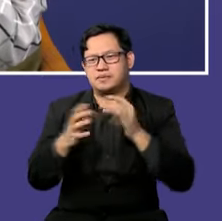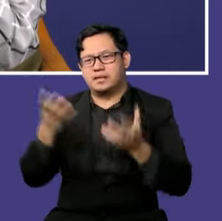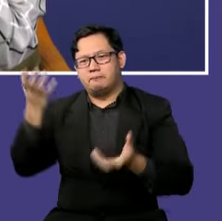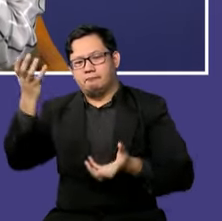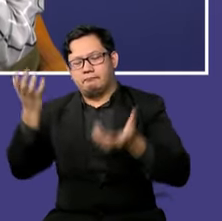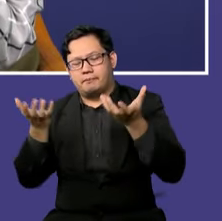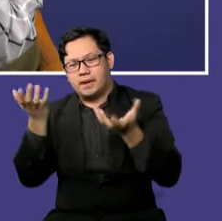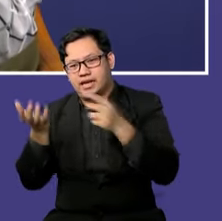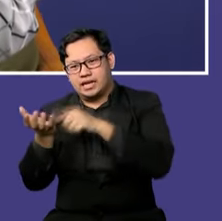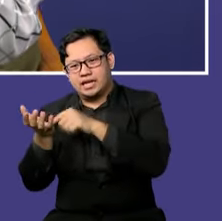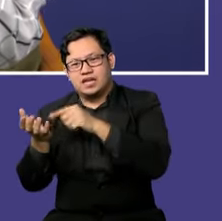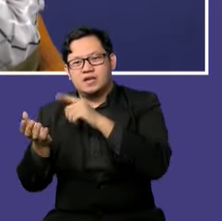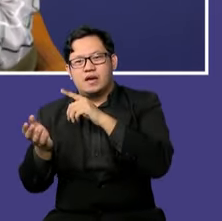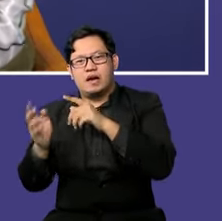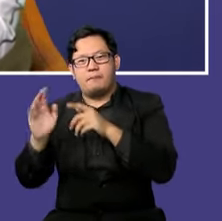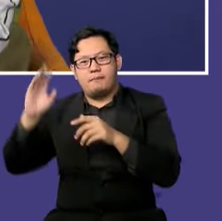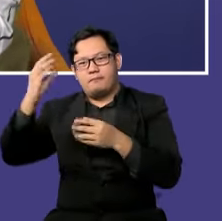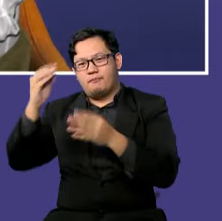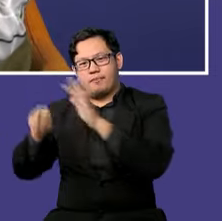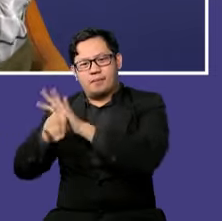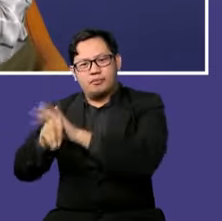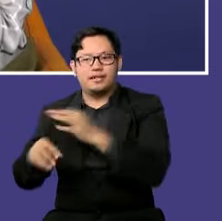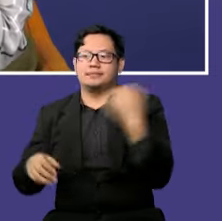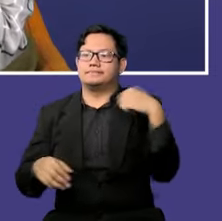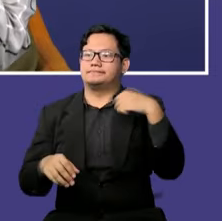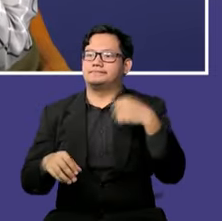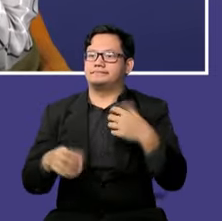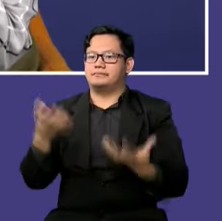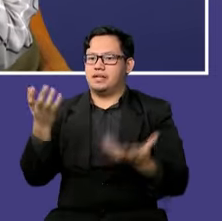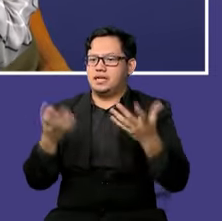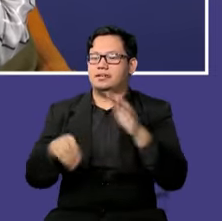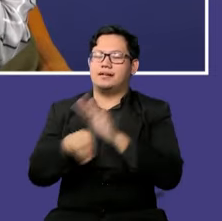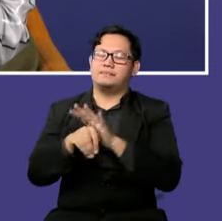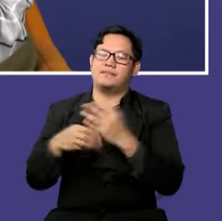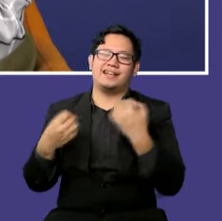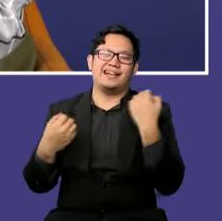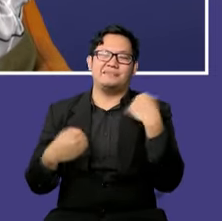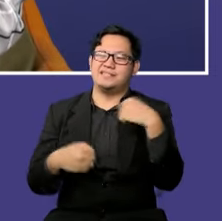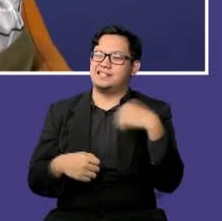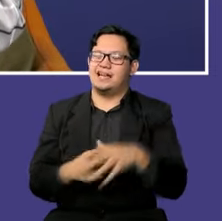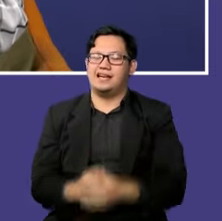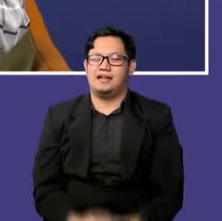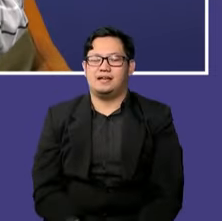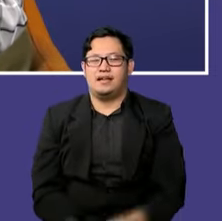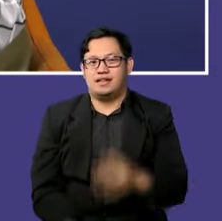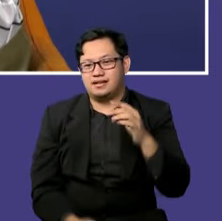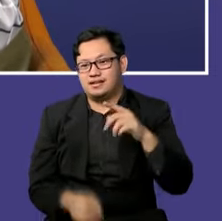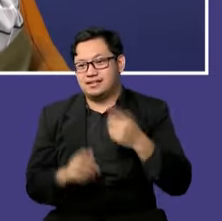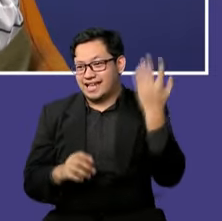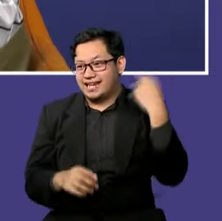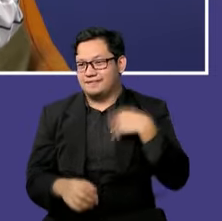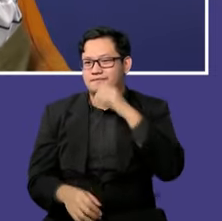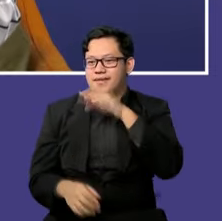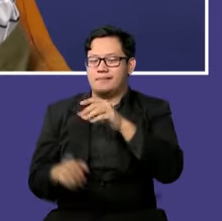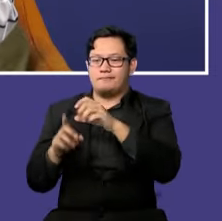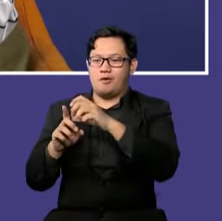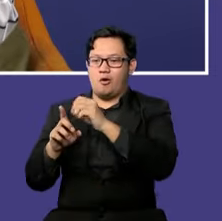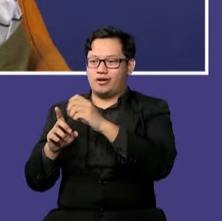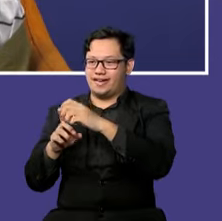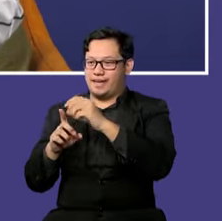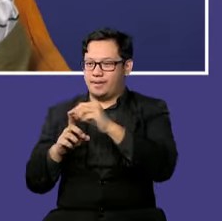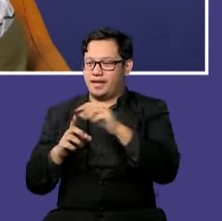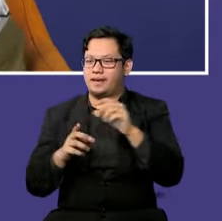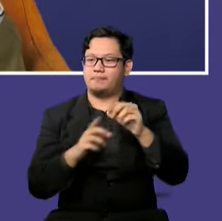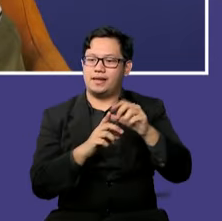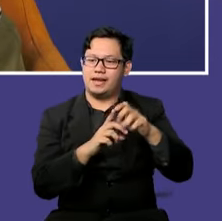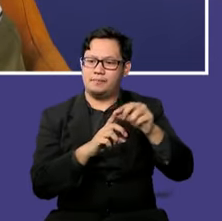yang diujungnya Indonesia balik lagi sekarang bicara mengenai odp dan PDP odp dan PDP bukan probable bukan probable bukan